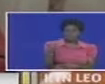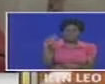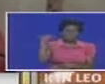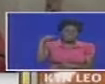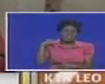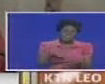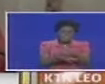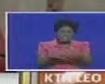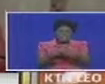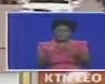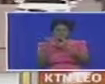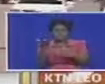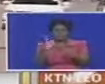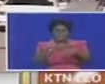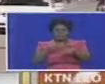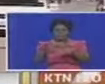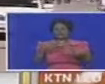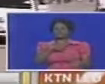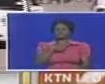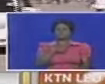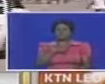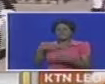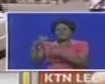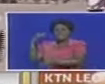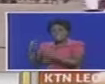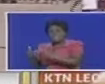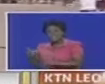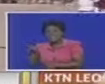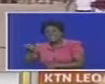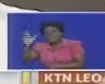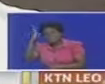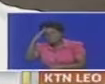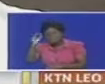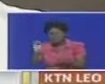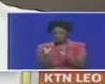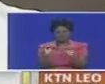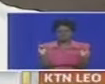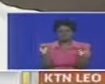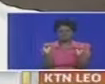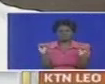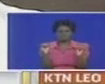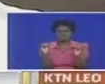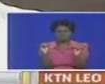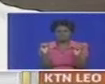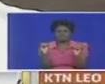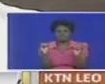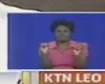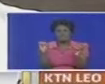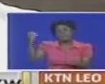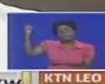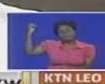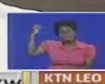yake kuibiwa alipokuwa likizoni. Majirani zake hawakujua kilichoendelea. Kitu yote elektroniki yote